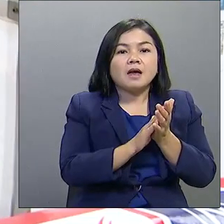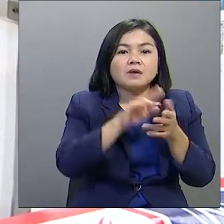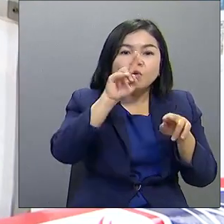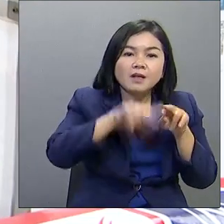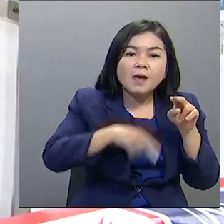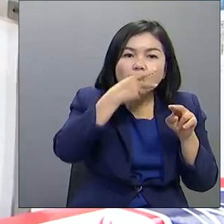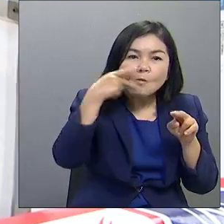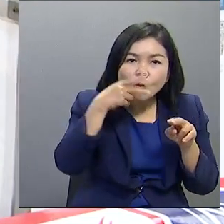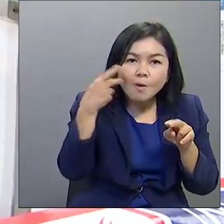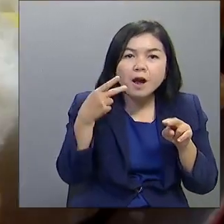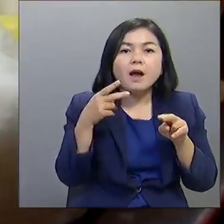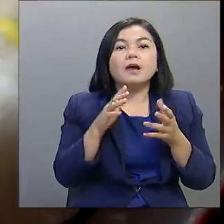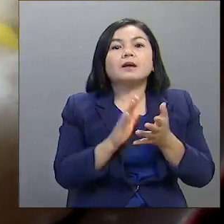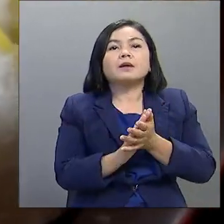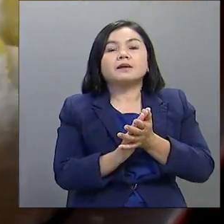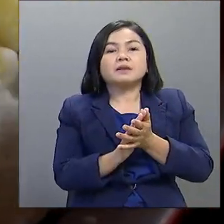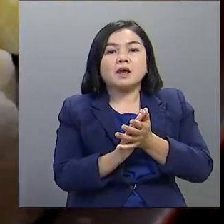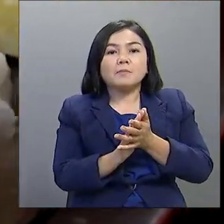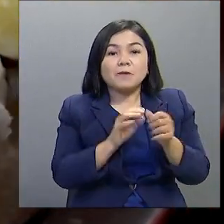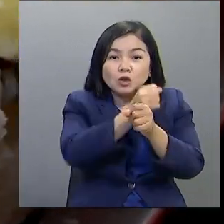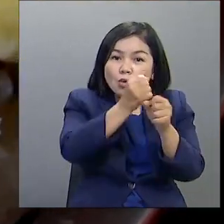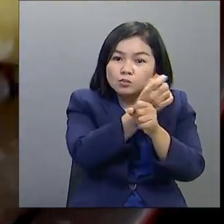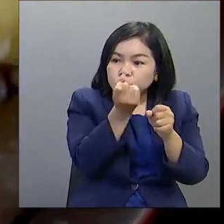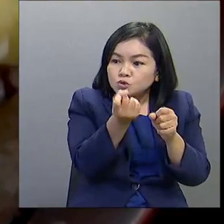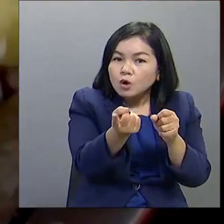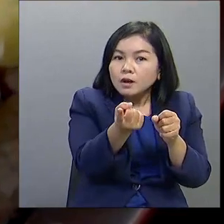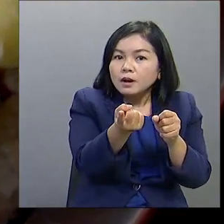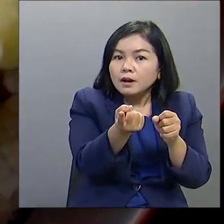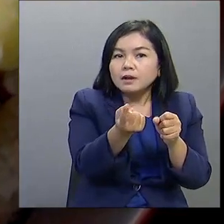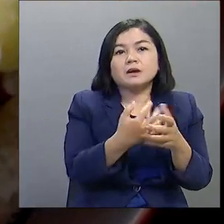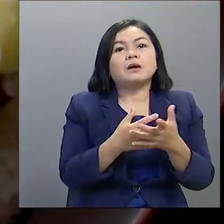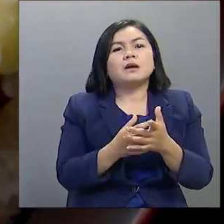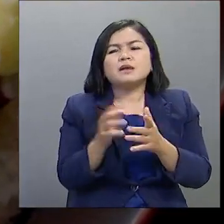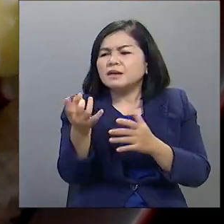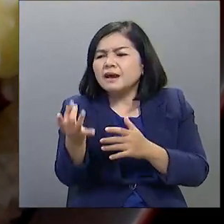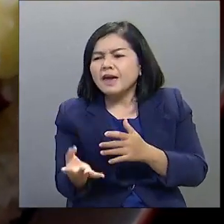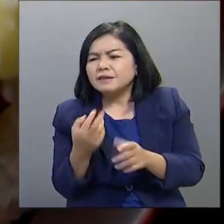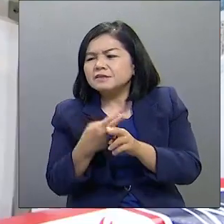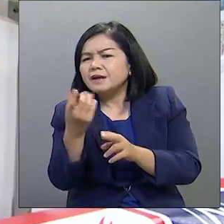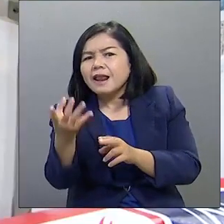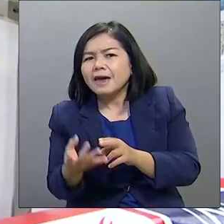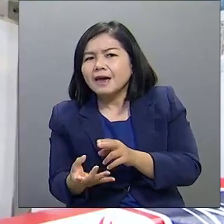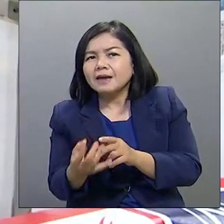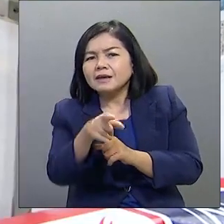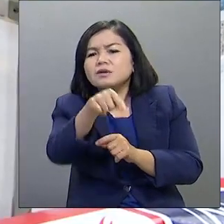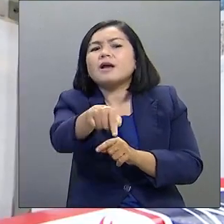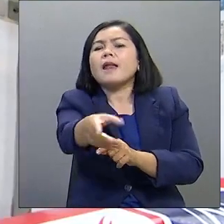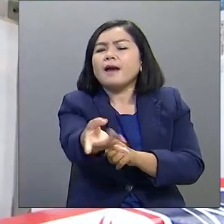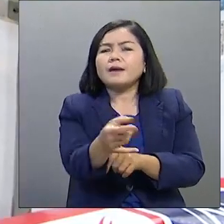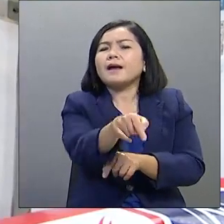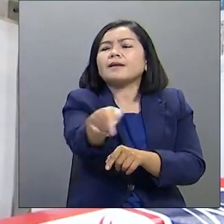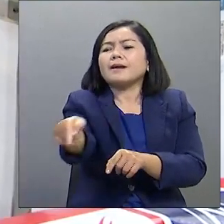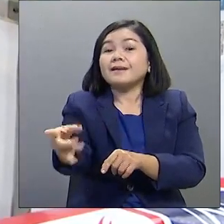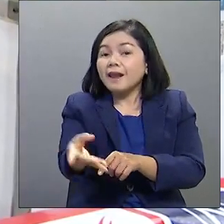ค่ะ สูตรใหม่ใช้ไรกว่าเดิม ใช้ไรกว่าเดิมด้วย ใช่ครับถ้ามีลูกค้าถามว่าพี่อันนี้ไส้อะไร พี่คะพี่คะอันนี้ไส้อะไร